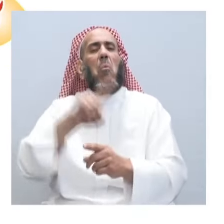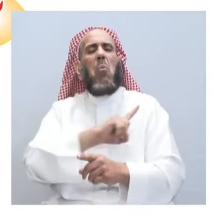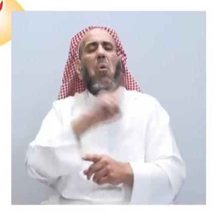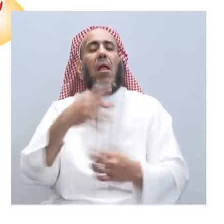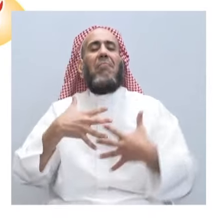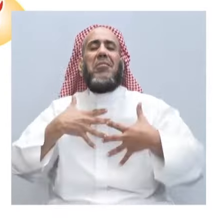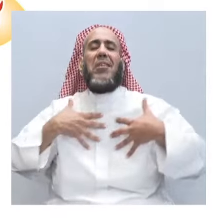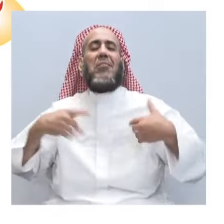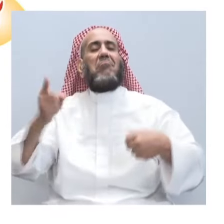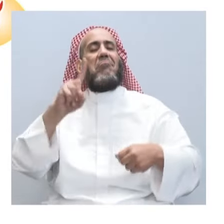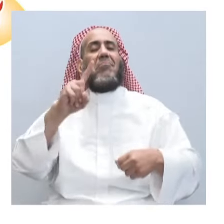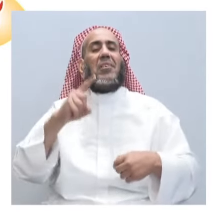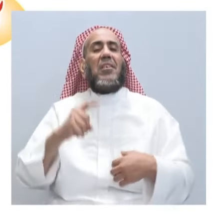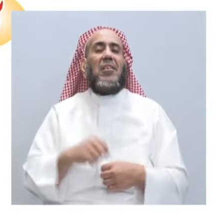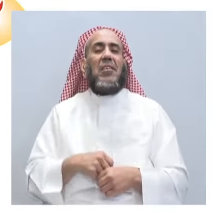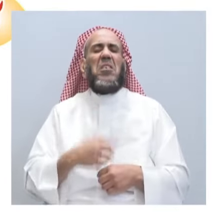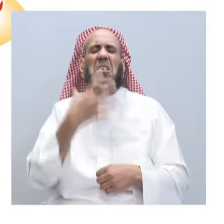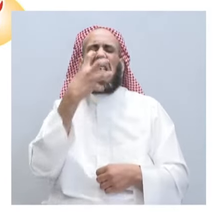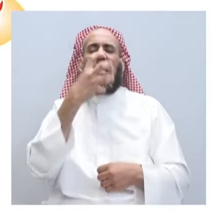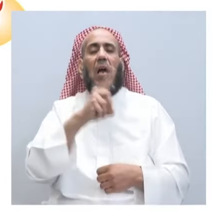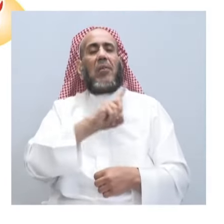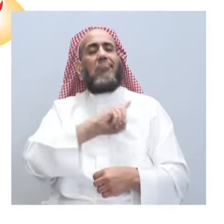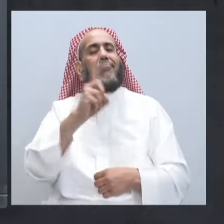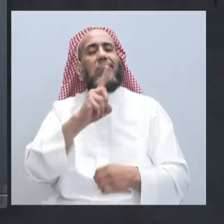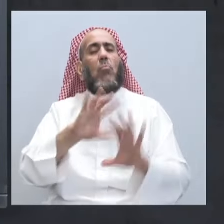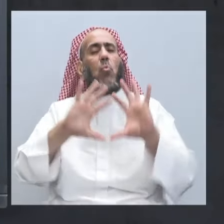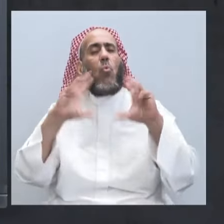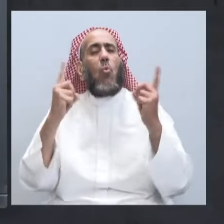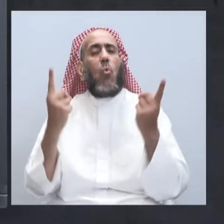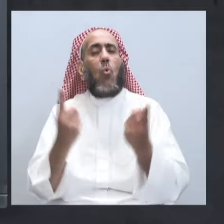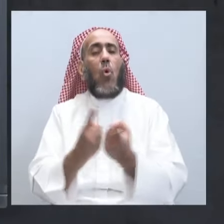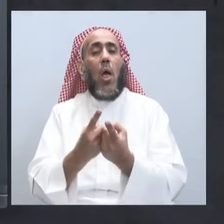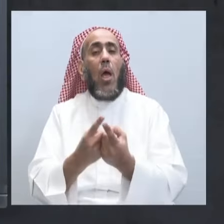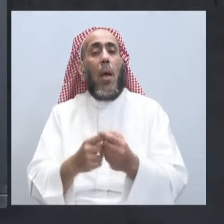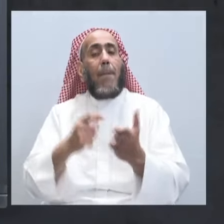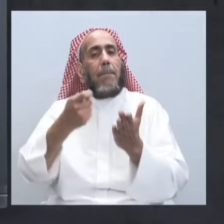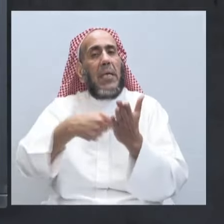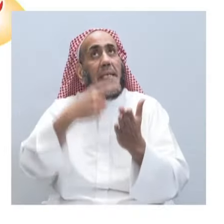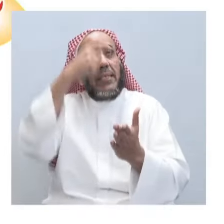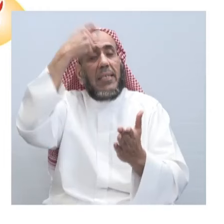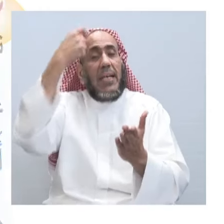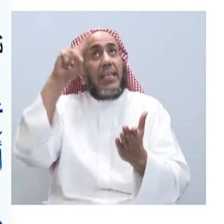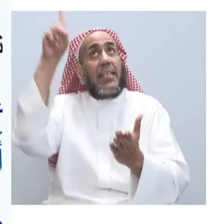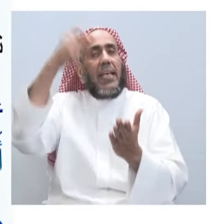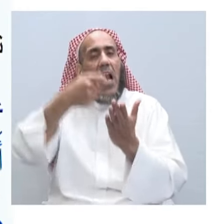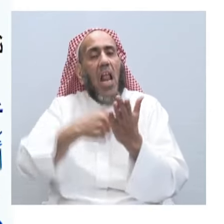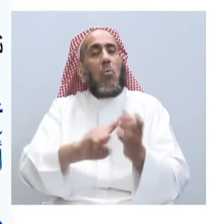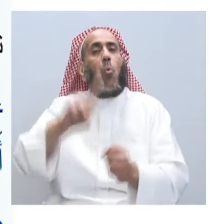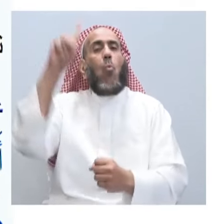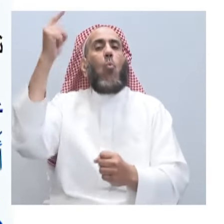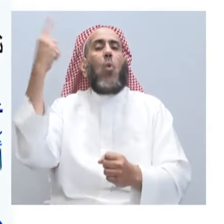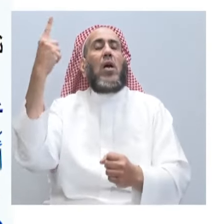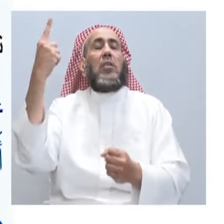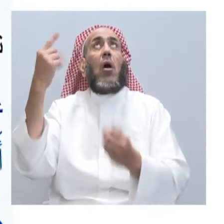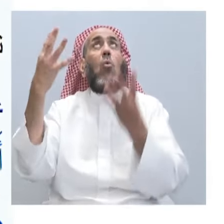السعاده ولا الشقاء كلها بتقدير الله وحده